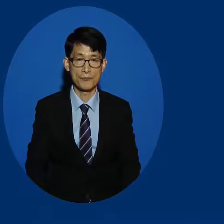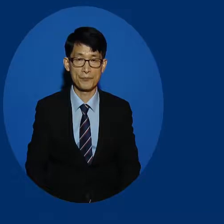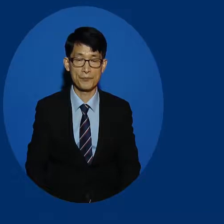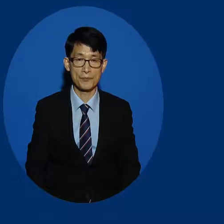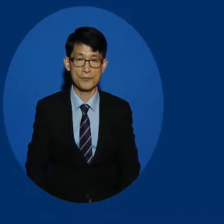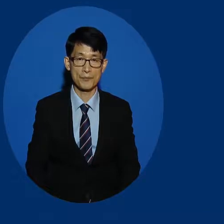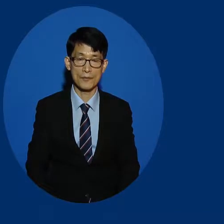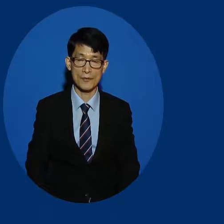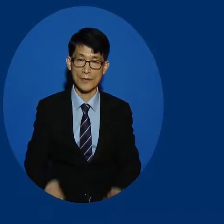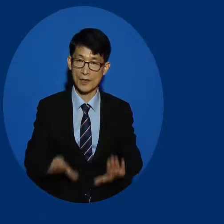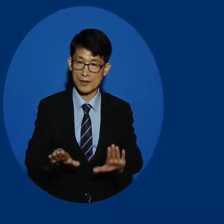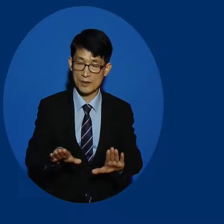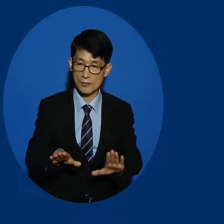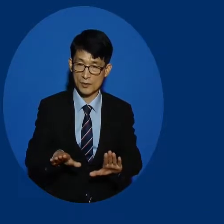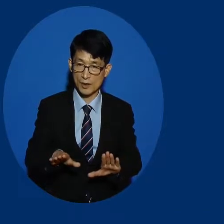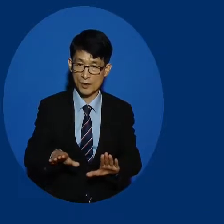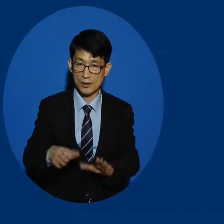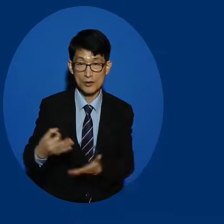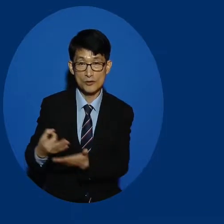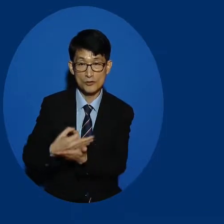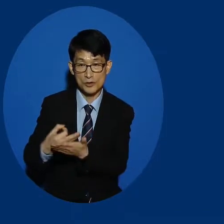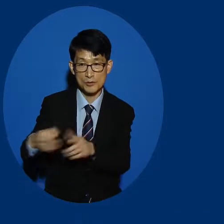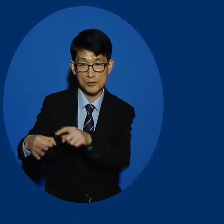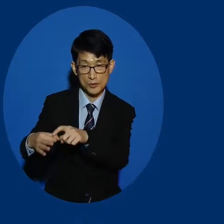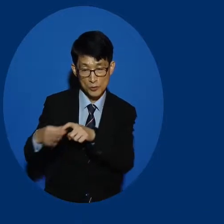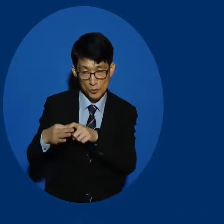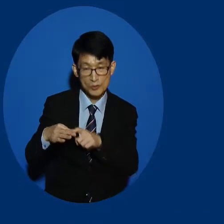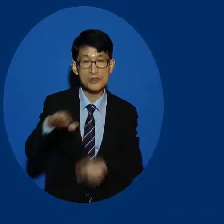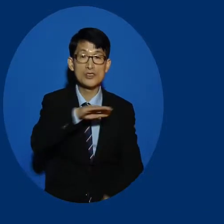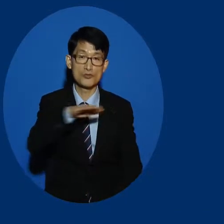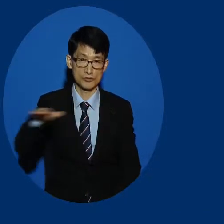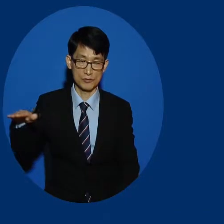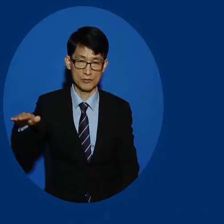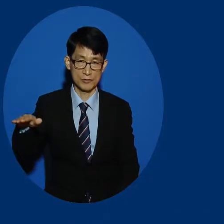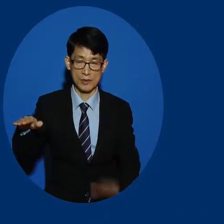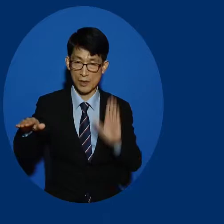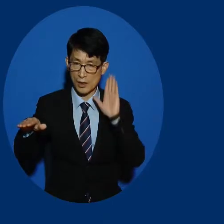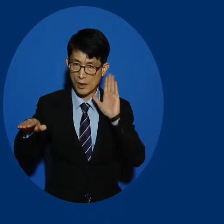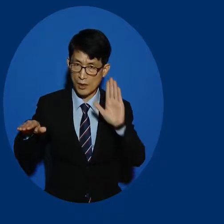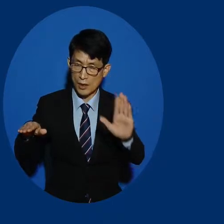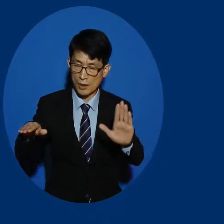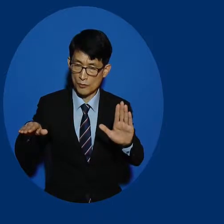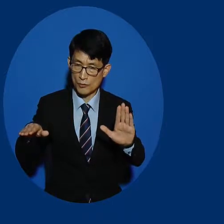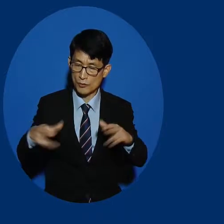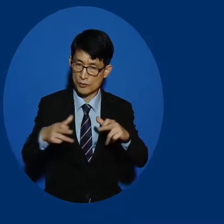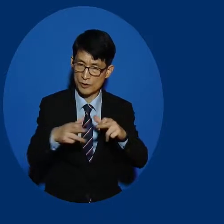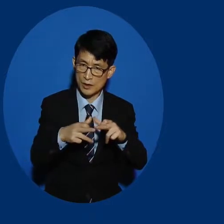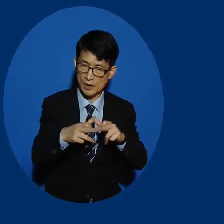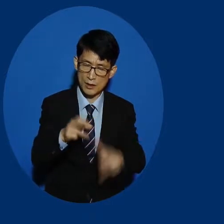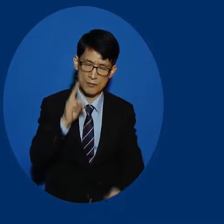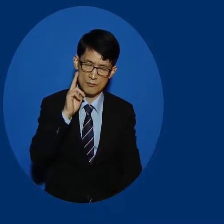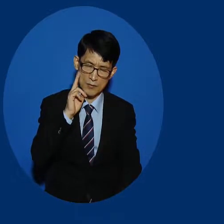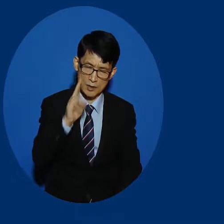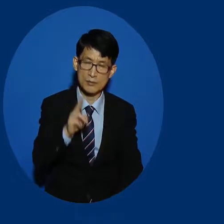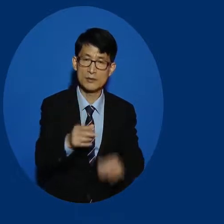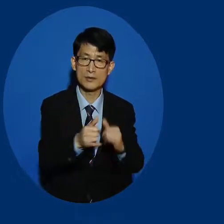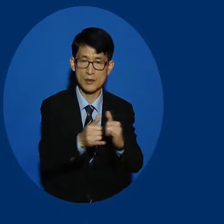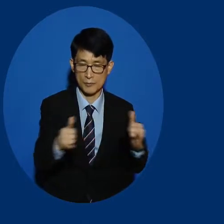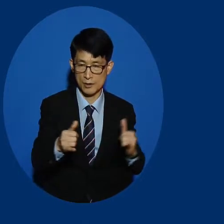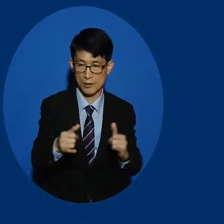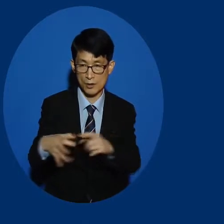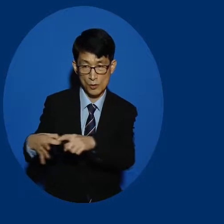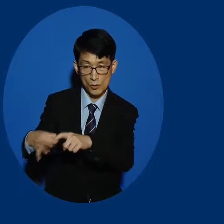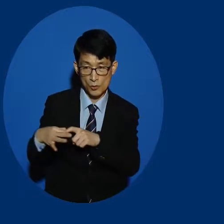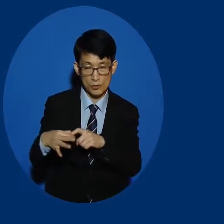지금은 소득을 기준으로 하고 있지만 앞으로 중증장애인들은 소득과